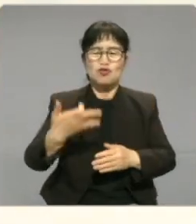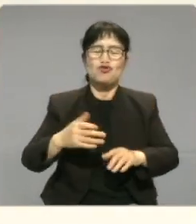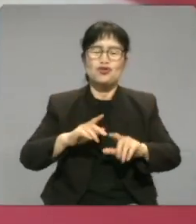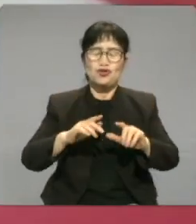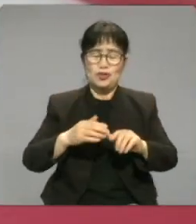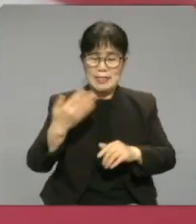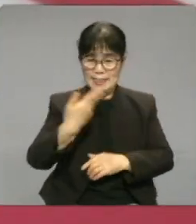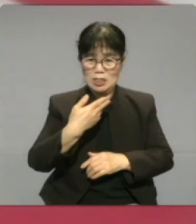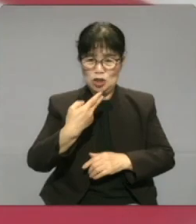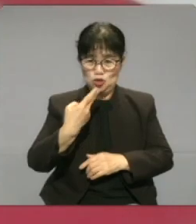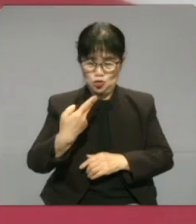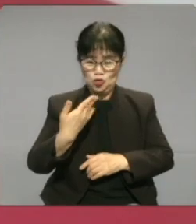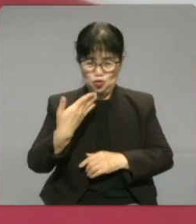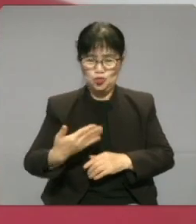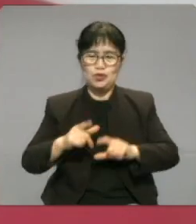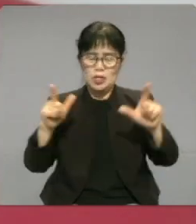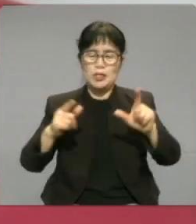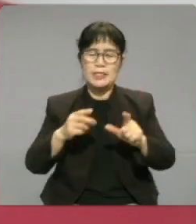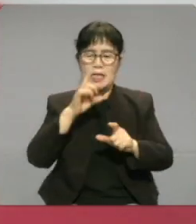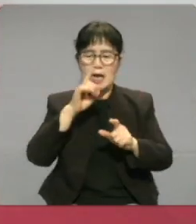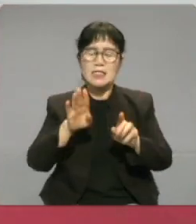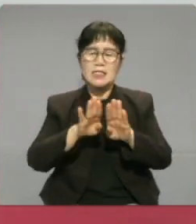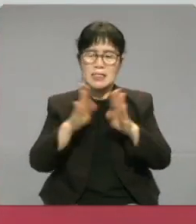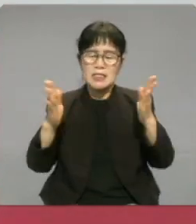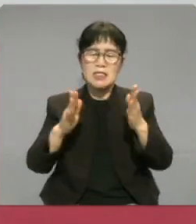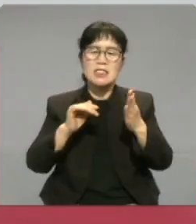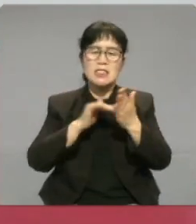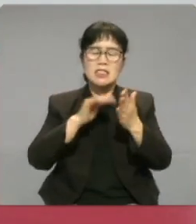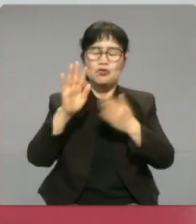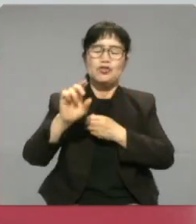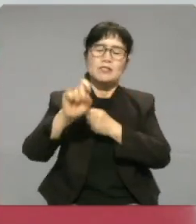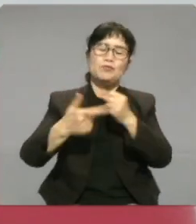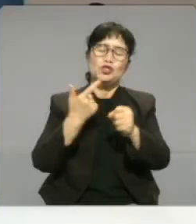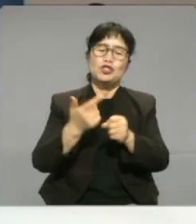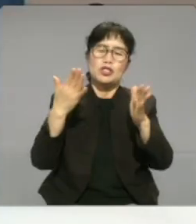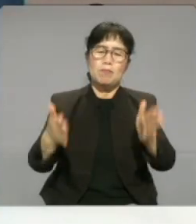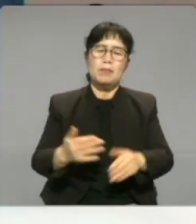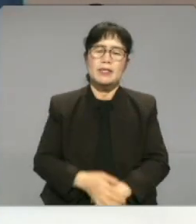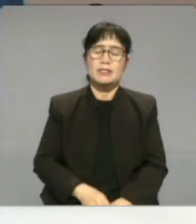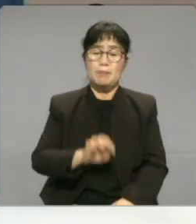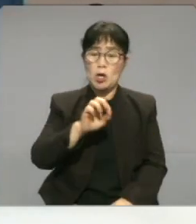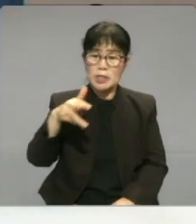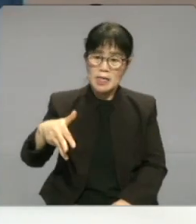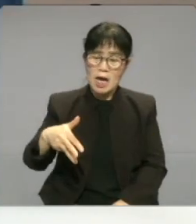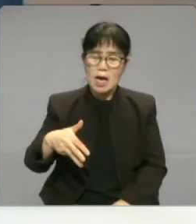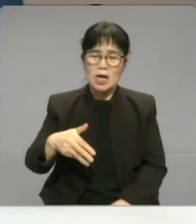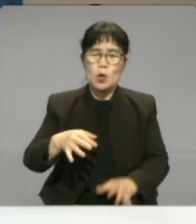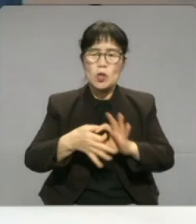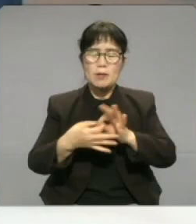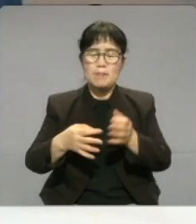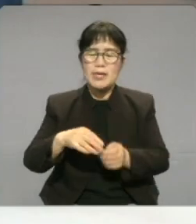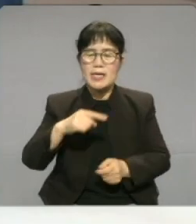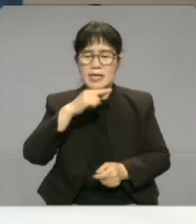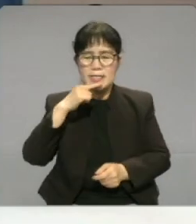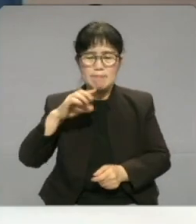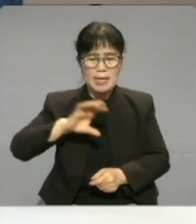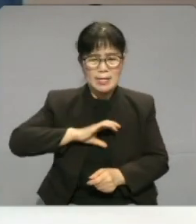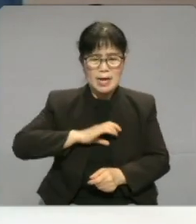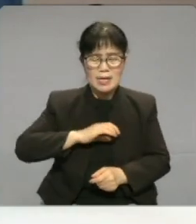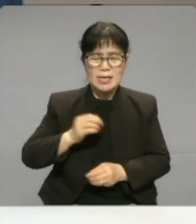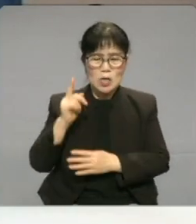강릉 대회 이후 16년 만입니다. 연맹 측도 2018년 평창올림픽 은메달의 영광을 재현한다는